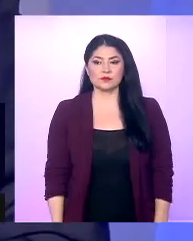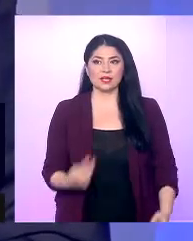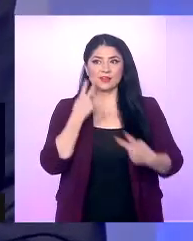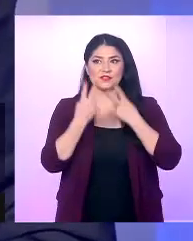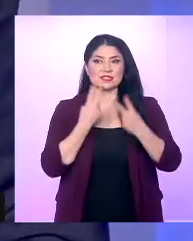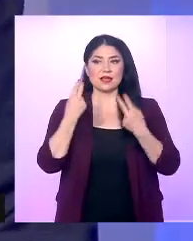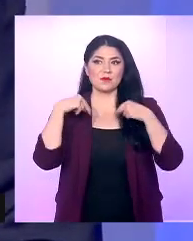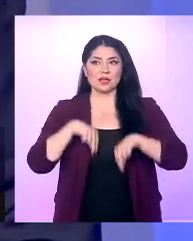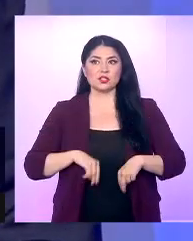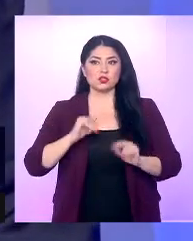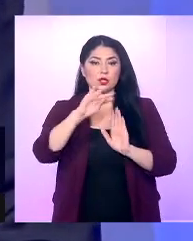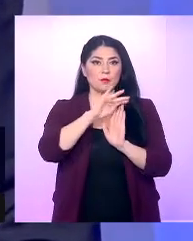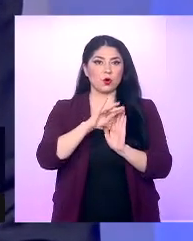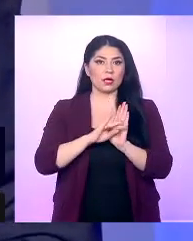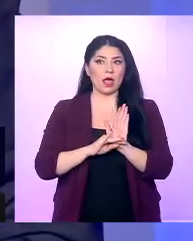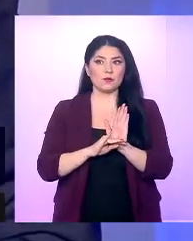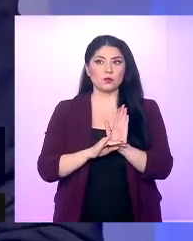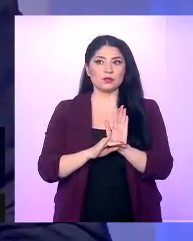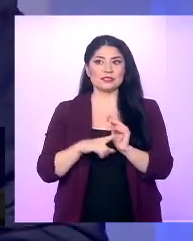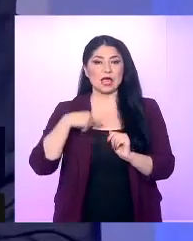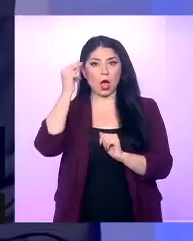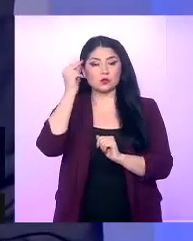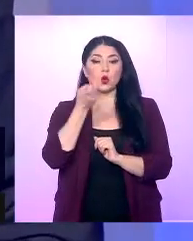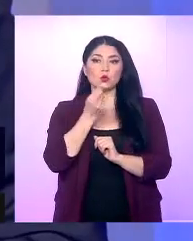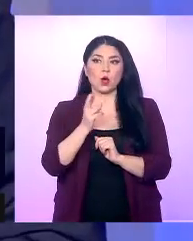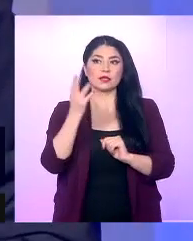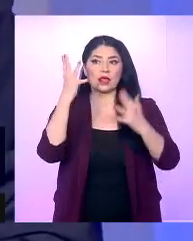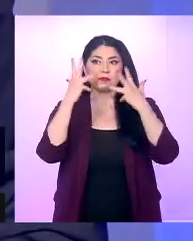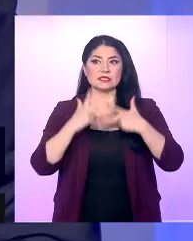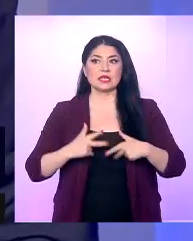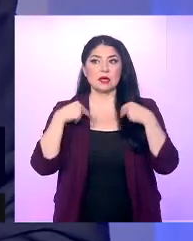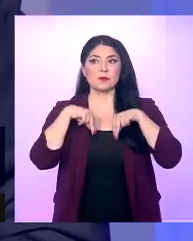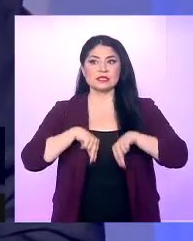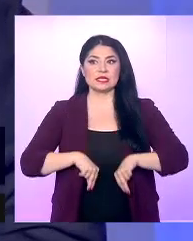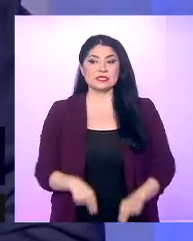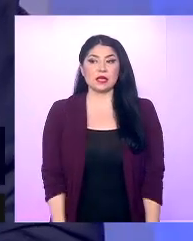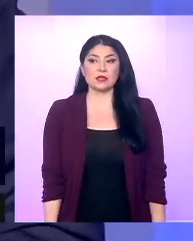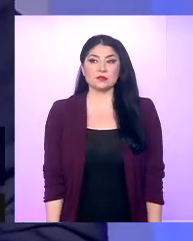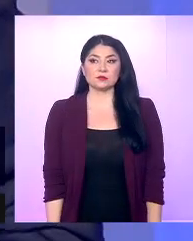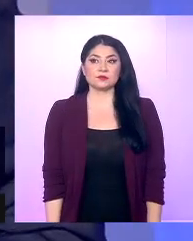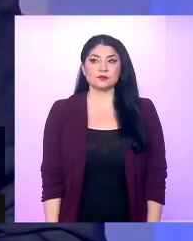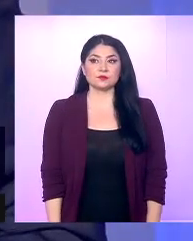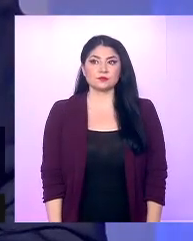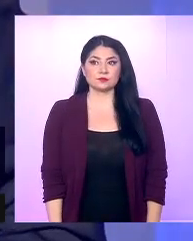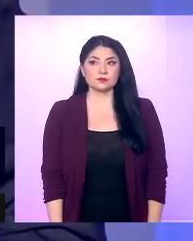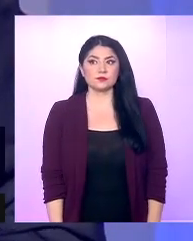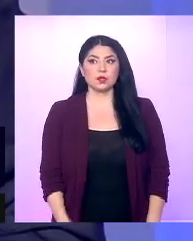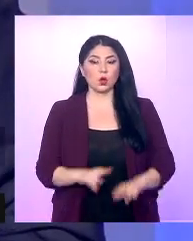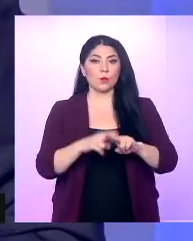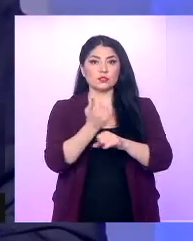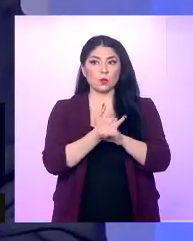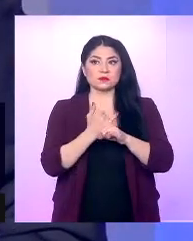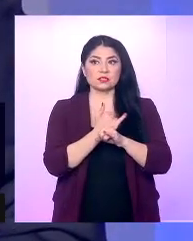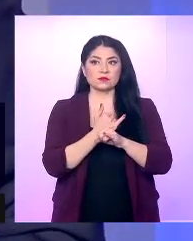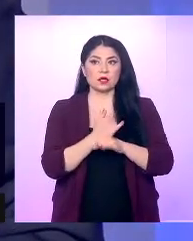Vizitele președintelui și programul acestuia sunt anunțate doar de către administrația prezidențială. În al doilea rând, așa cum ați constatat deja